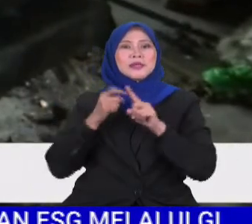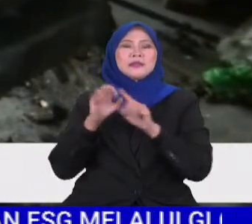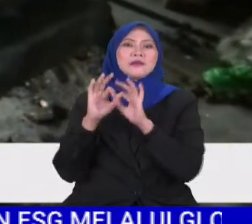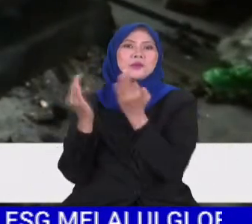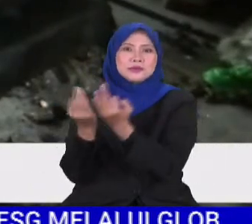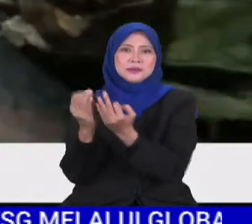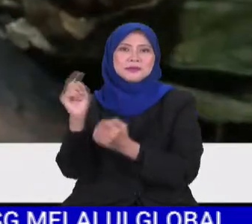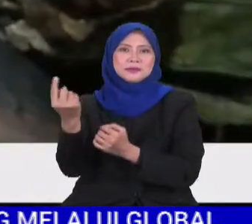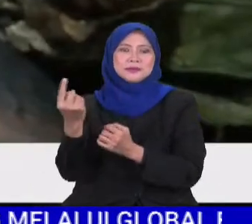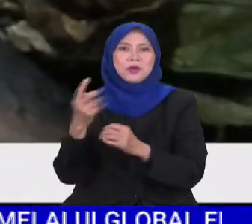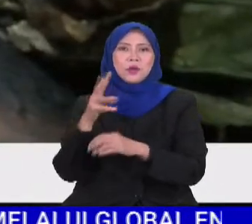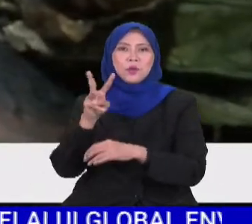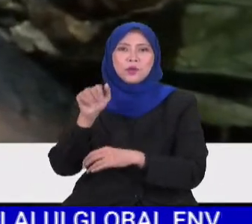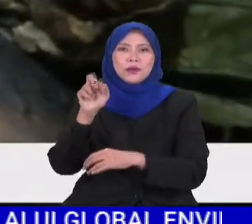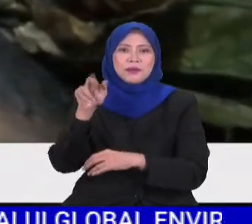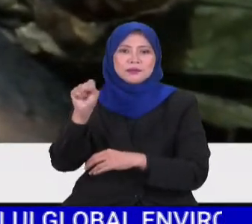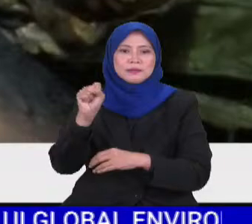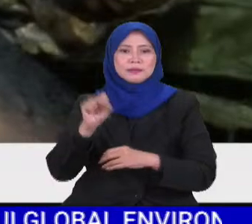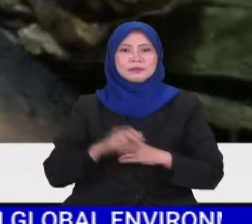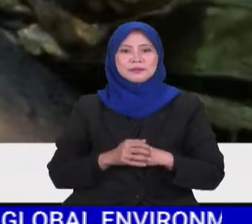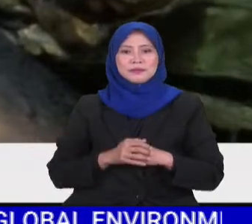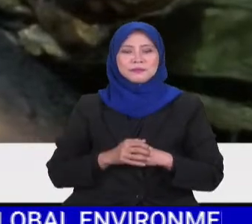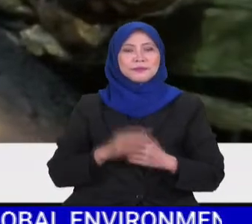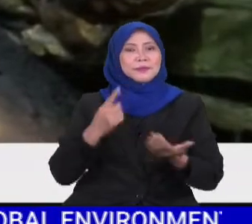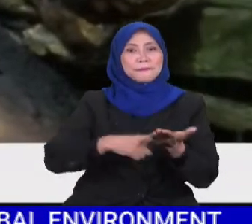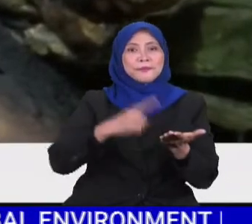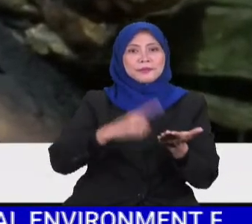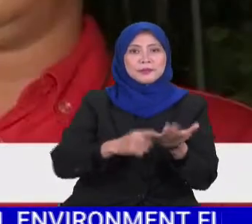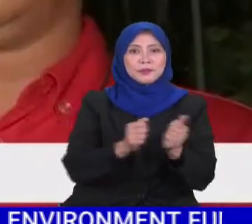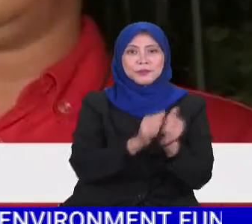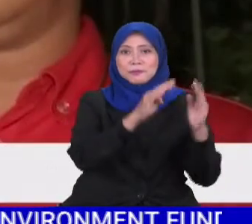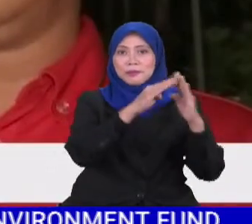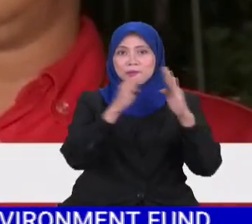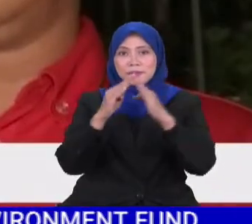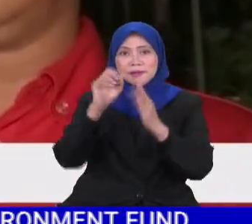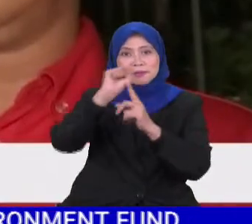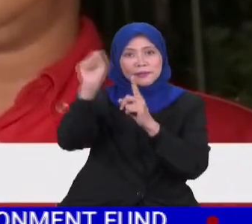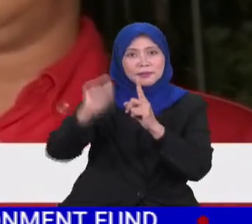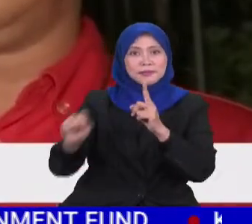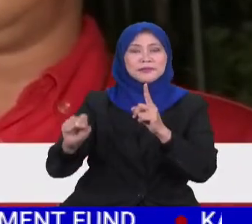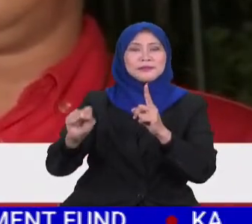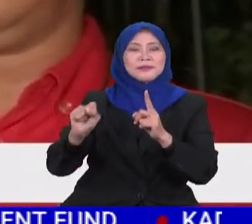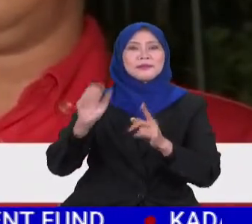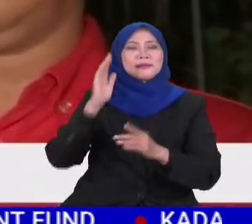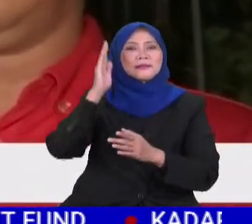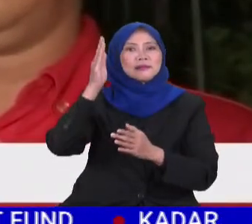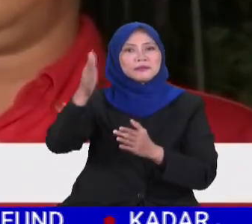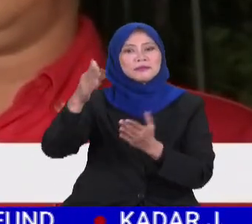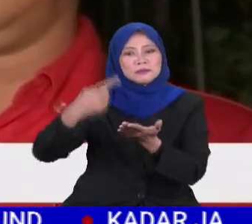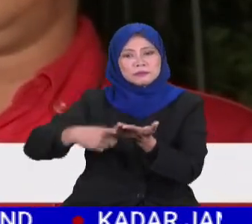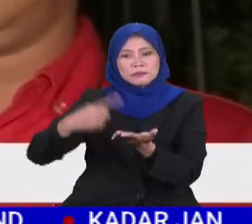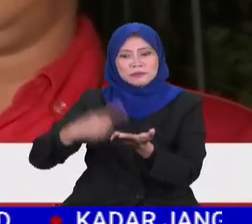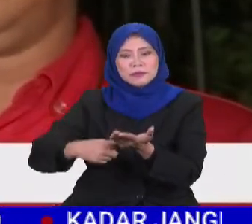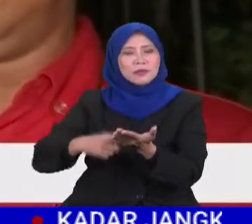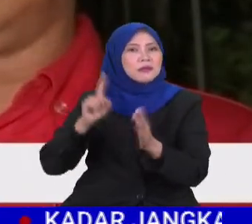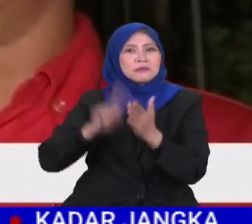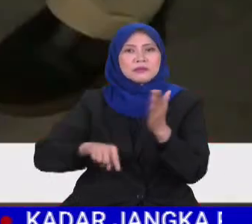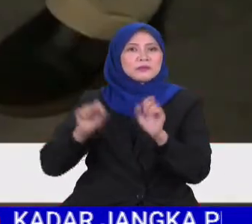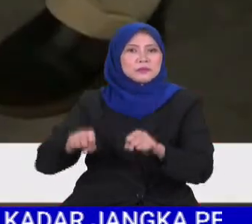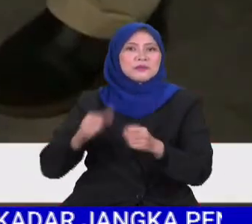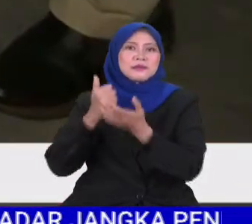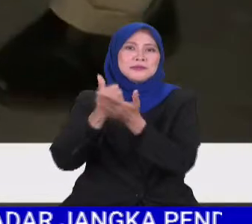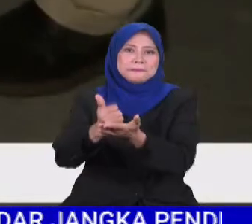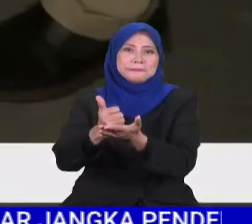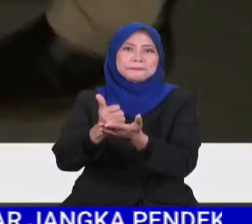sahaja kami bincang dengan pihak Majlis perbandaran candakan akan kami bincang apa yang kita boleh